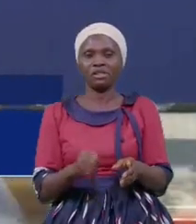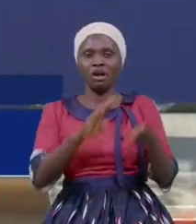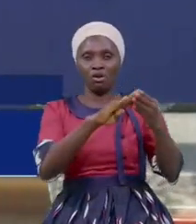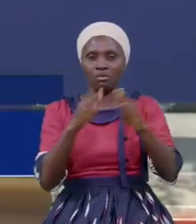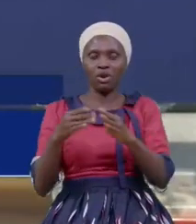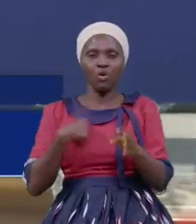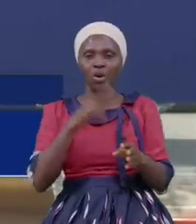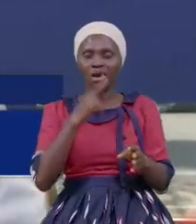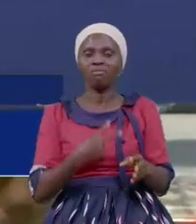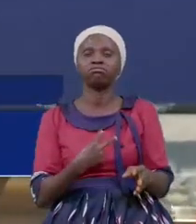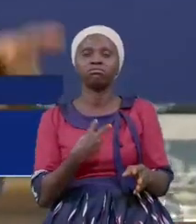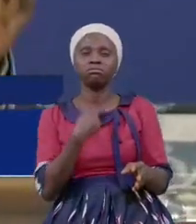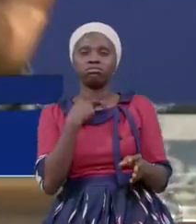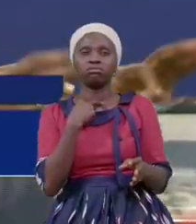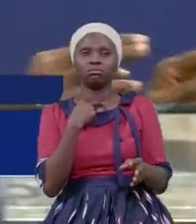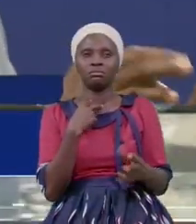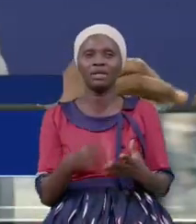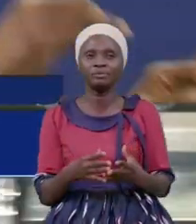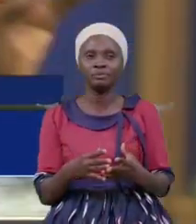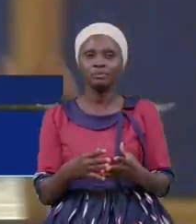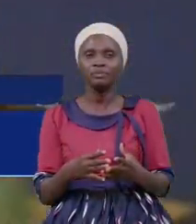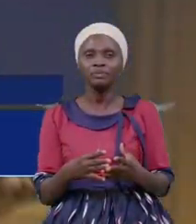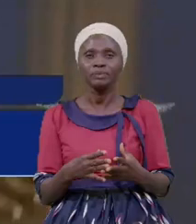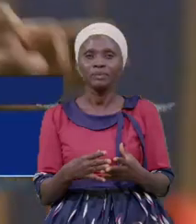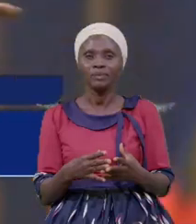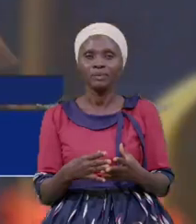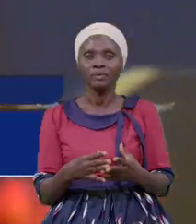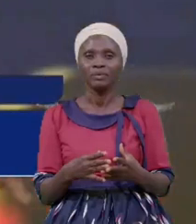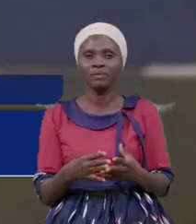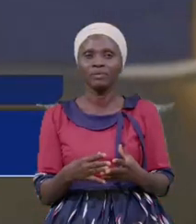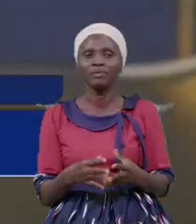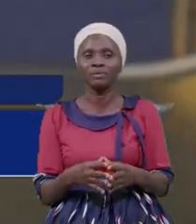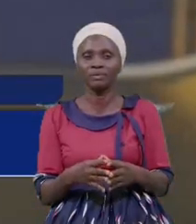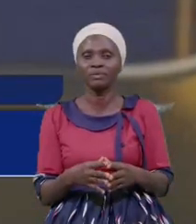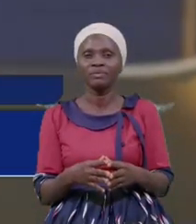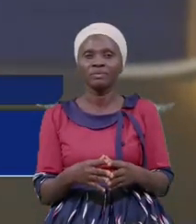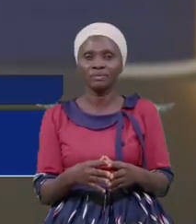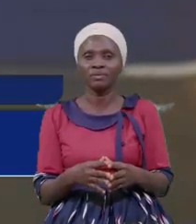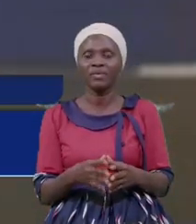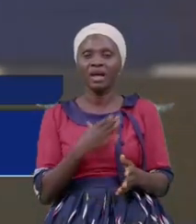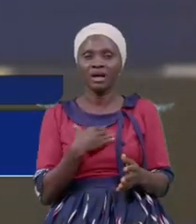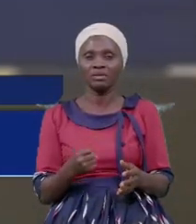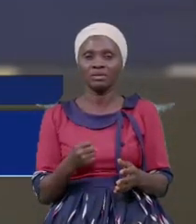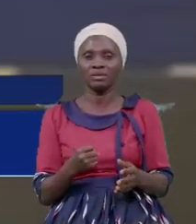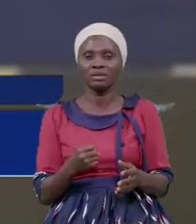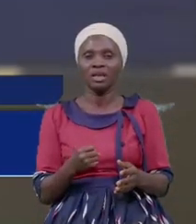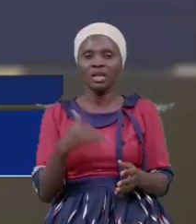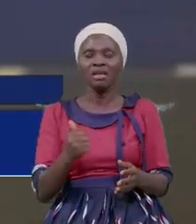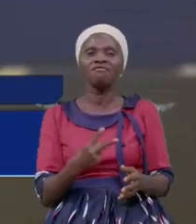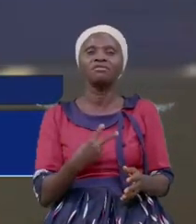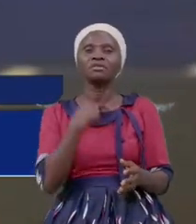victimisés mais la question qui peut libérer une femme